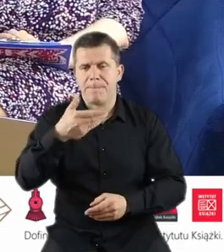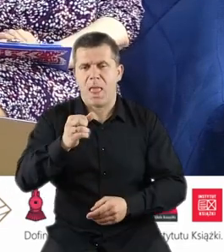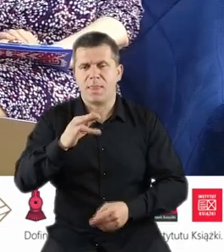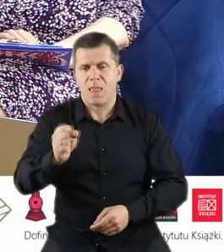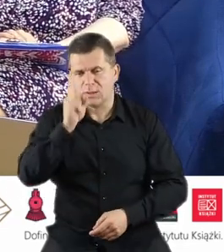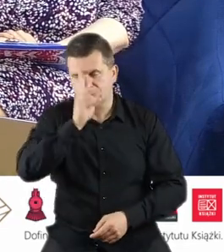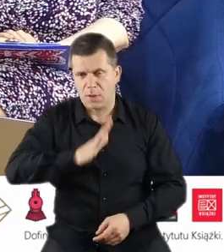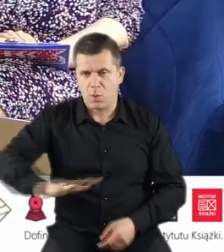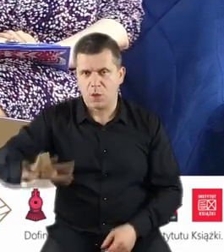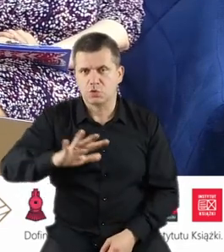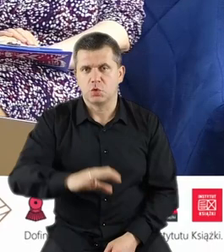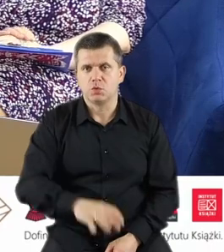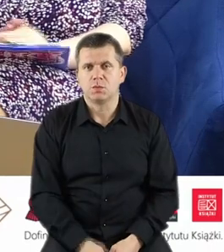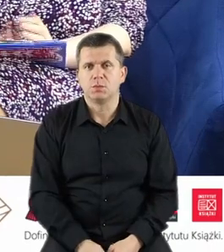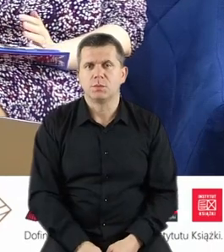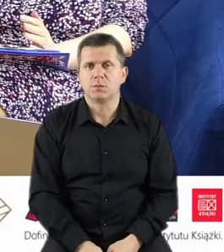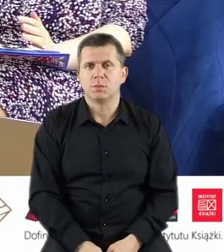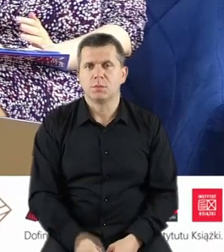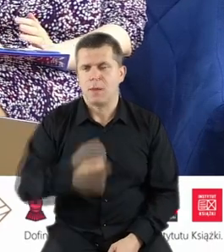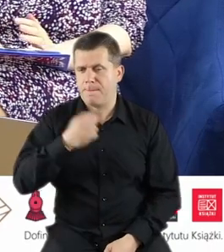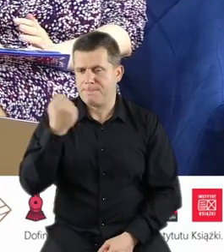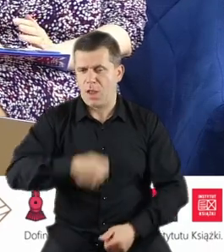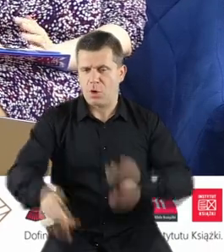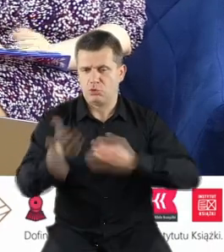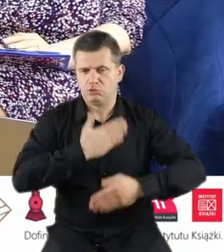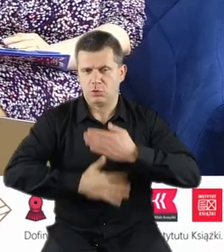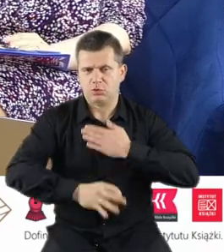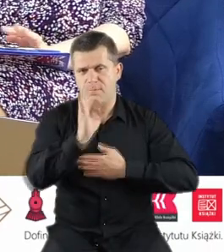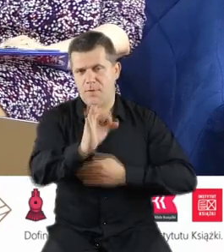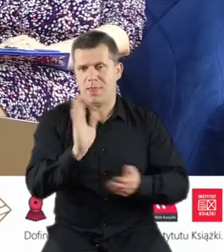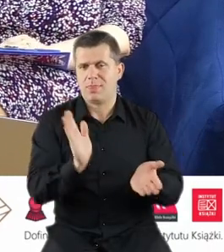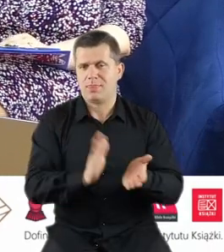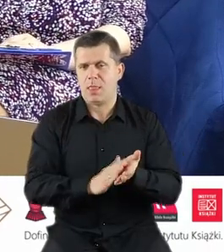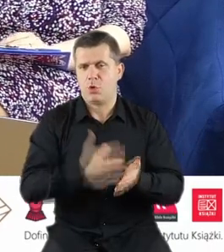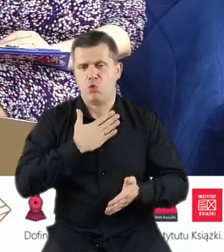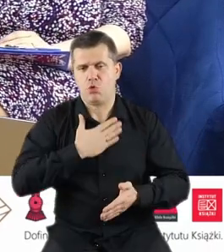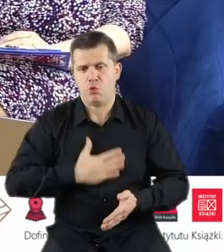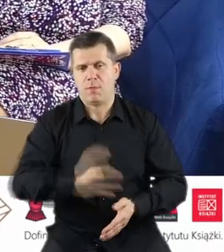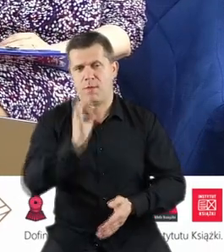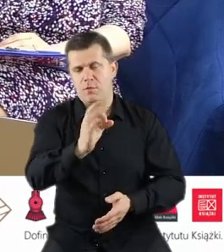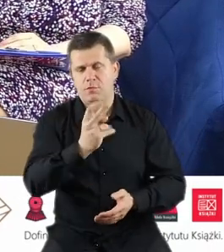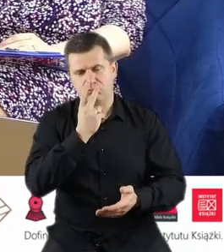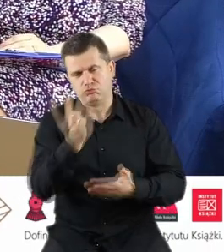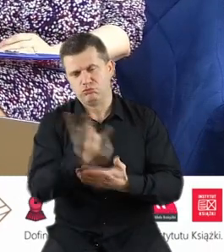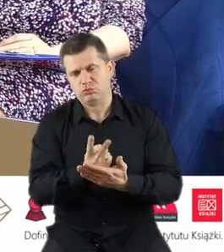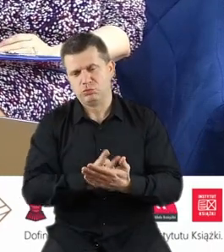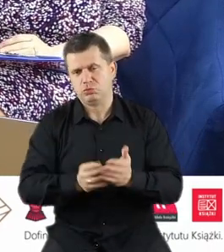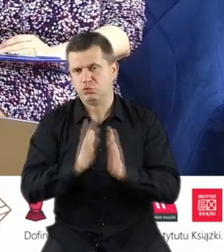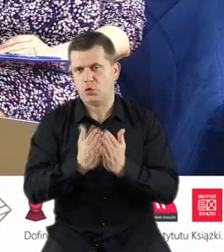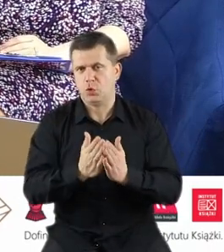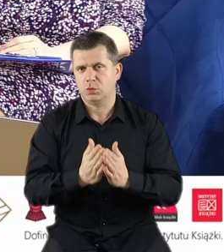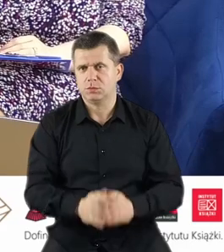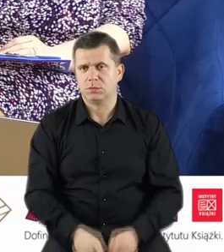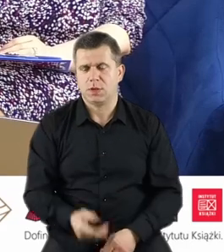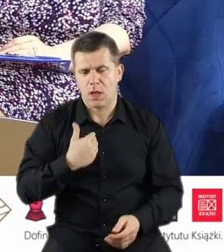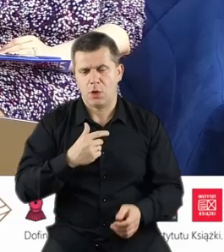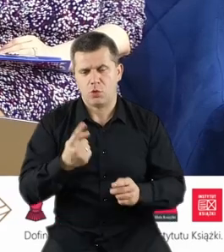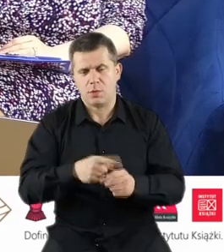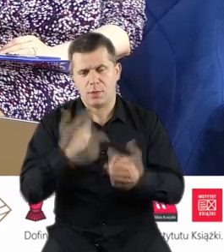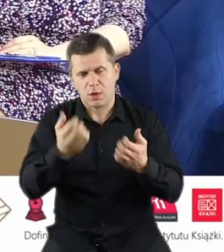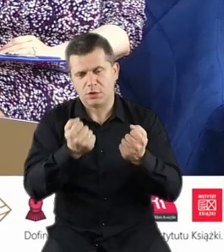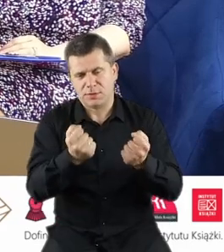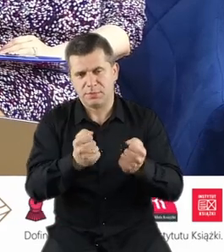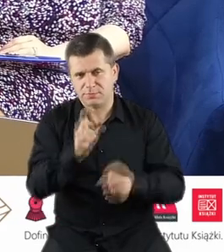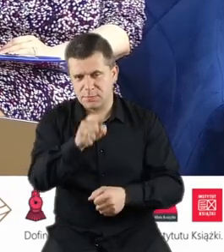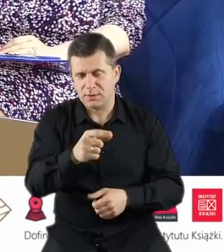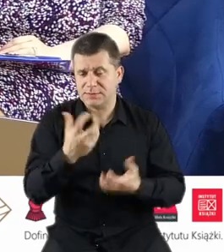ogóle. Ja się bardzo cieszyłam z pana nagrody, bo lubiłam pana czytać i panu kibicowałam.